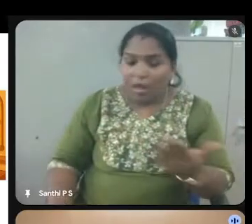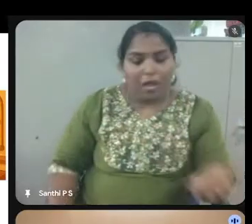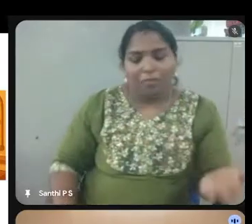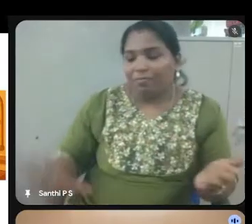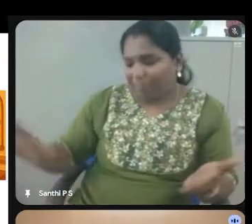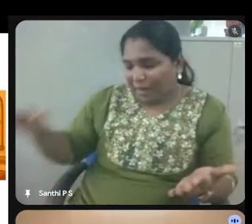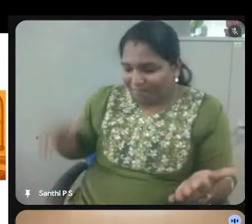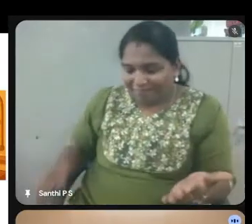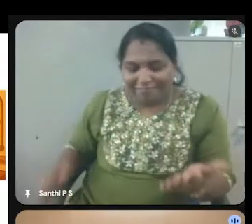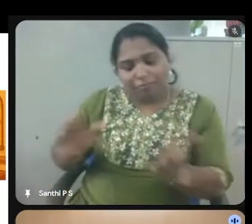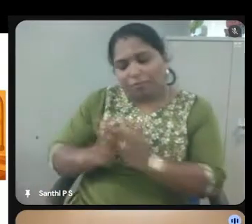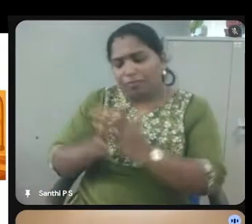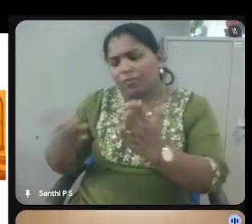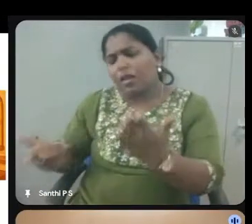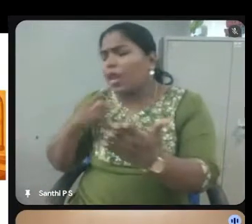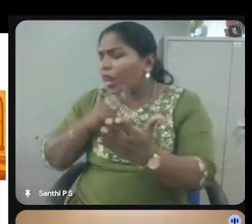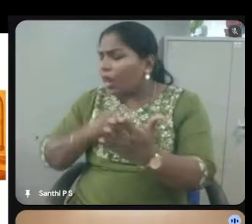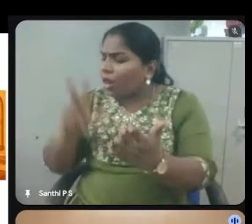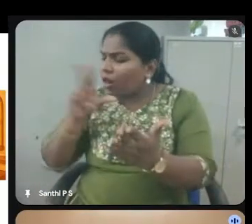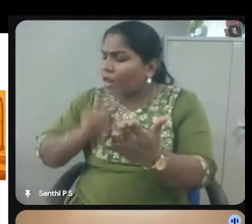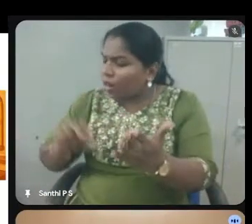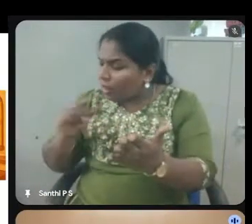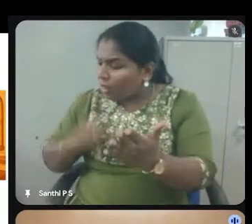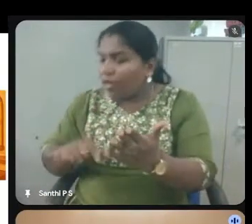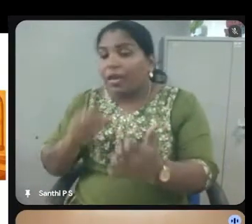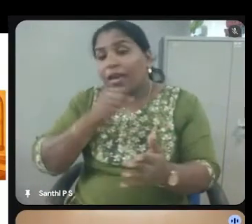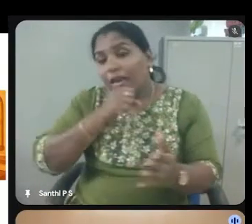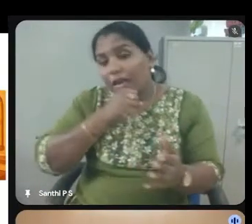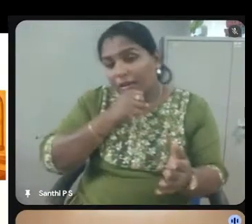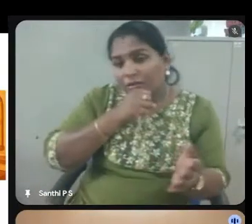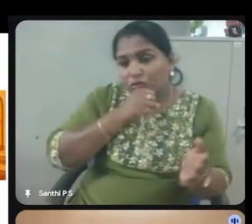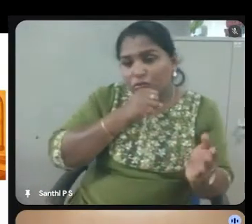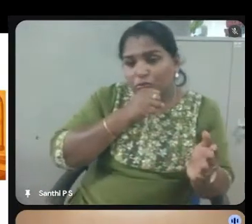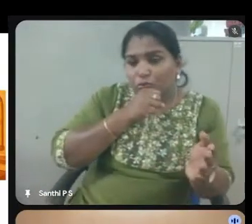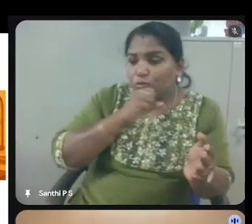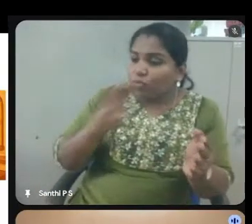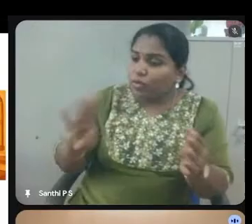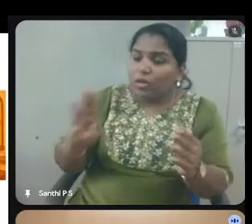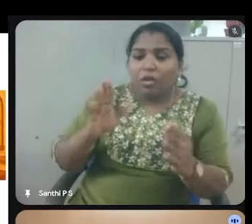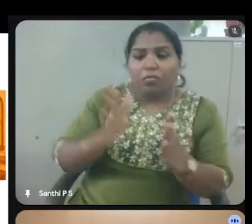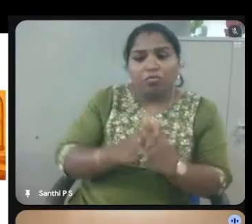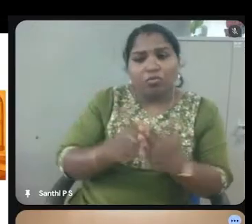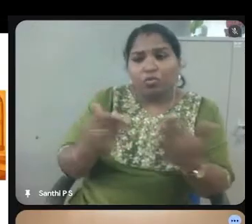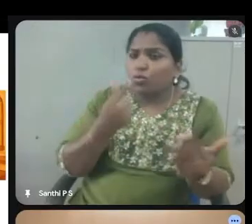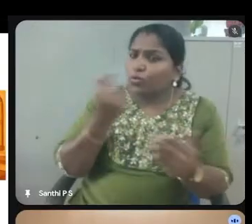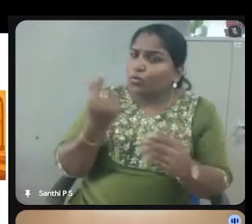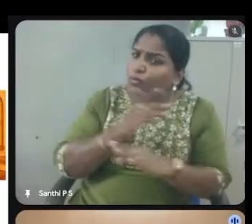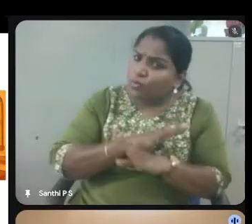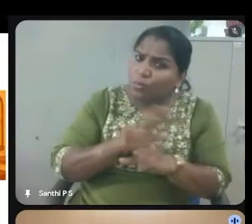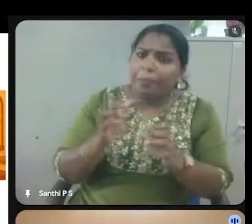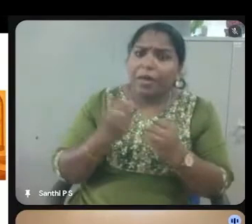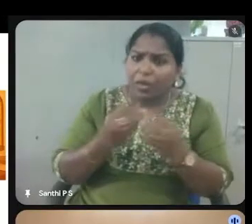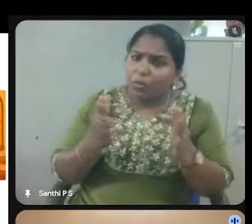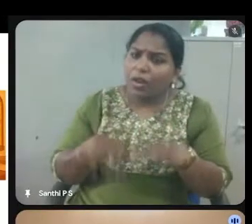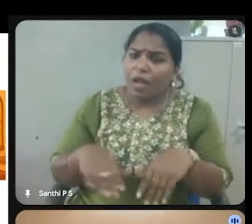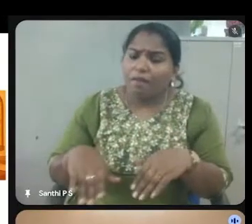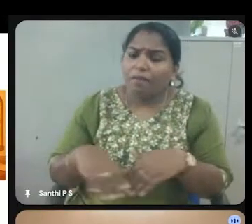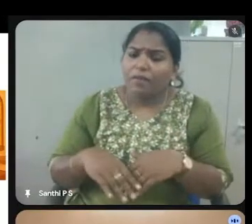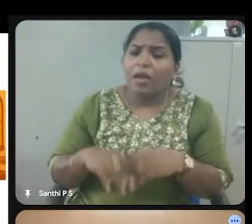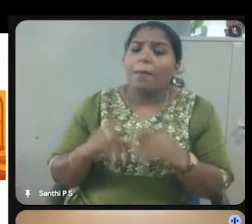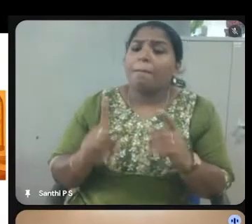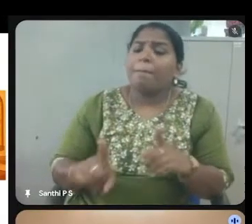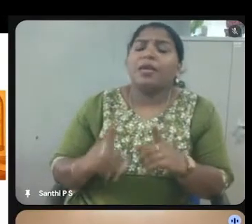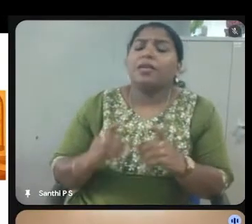ബുക്ക് കൊടുക്കാവുന്നൊക്കെ. അപ്പം 3 വയസ്സ് വരെയൊക്കെ ബുക്കേ തൊടാത്ത കുട്ടികളും ഉണ്ട് നമ്മുടെ ചുറ്റുവട്ടത്ത്. പക്ഷെ പഠനങ്ങൾ